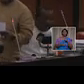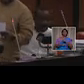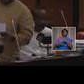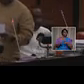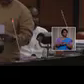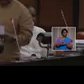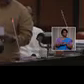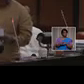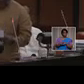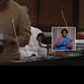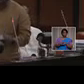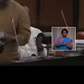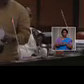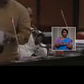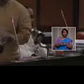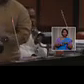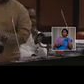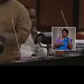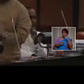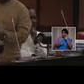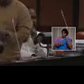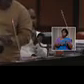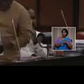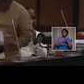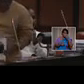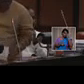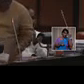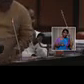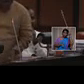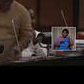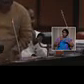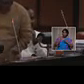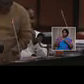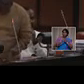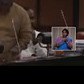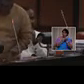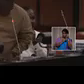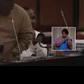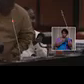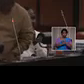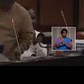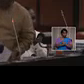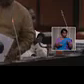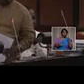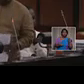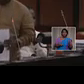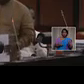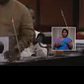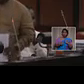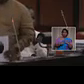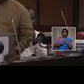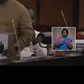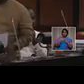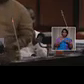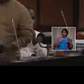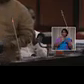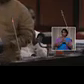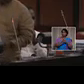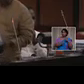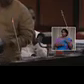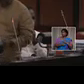தேசிய இணக்கப்பாடு சாத்தியமற்றதாகவே இருக்கும். இன்று இலங்கையின் நிலையை நாங்கள் கருத்தில் கொள்ள வேண்டும். இன்று